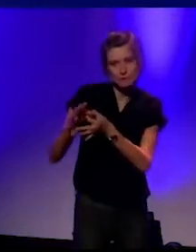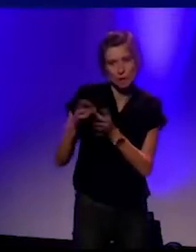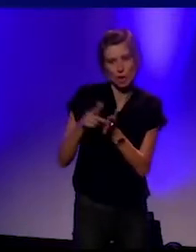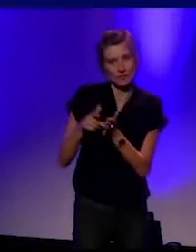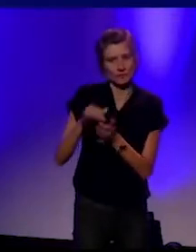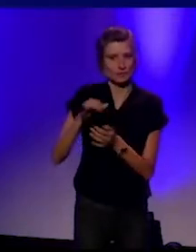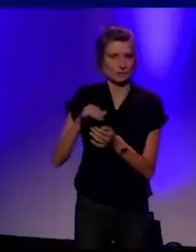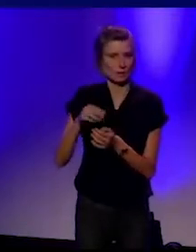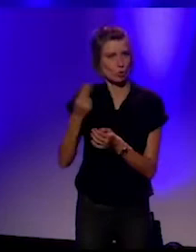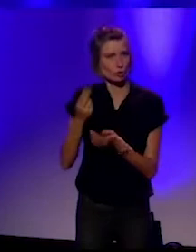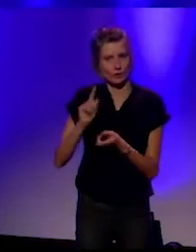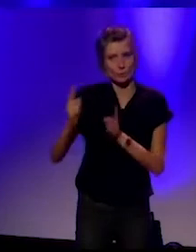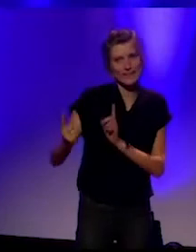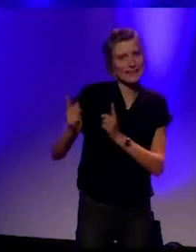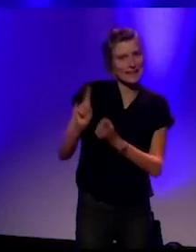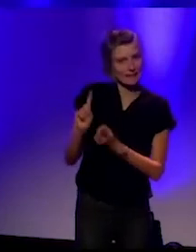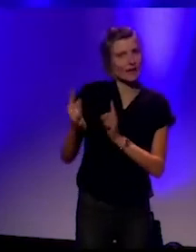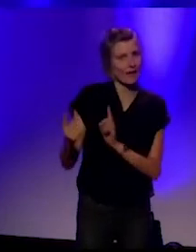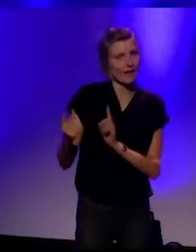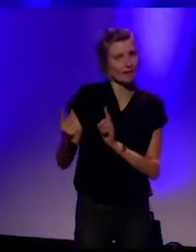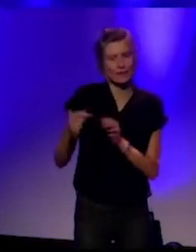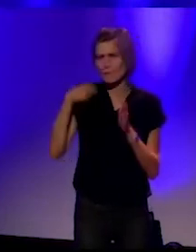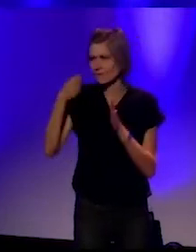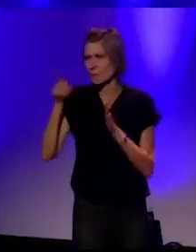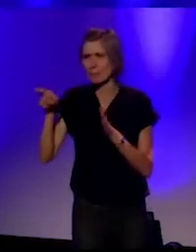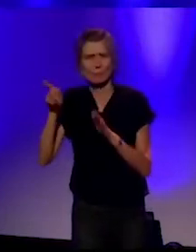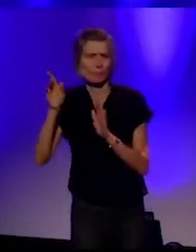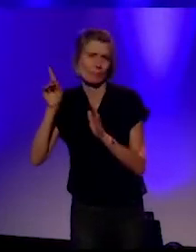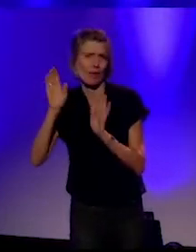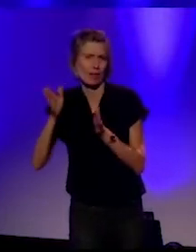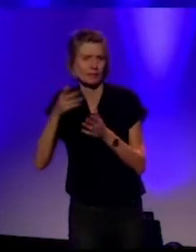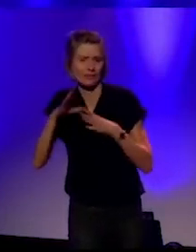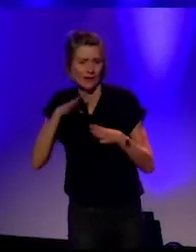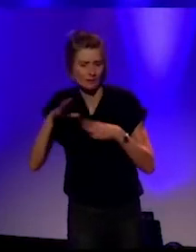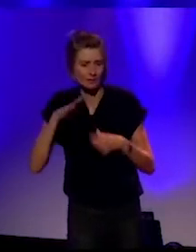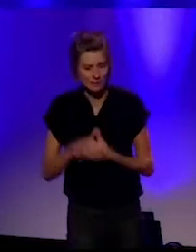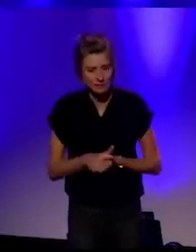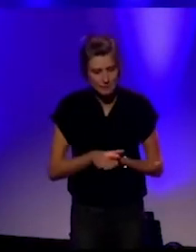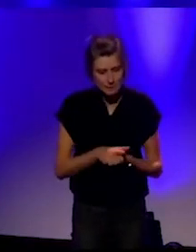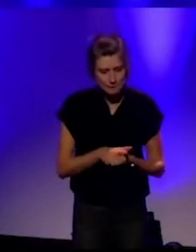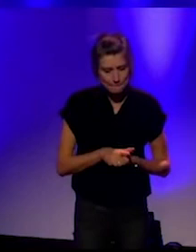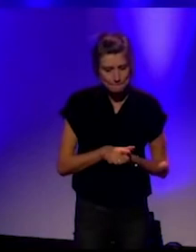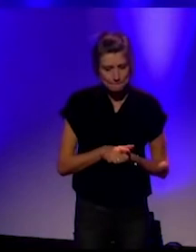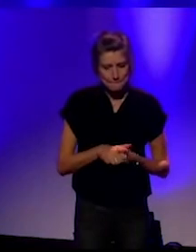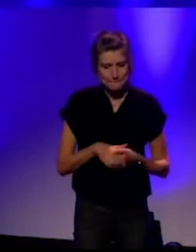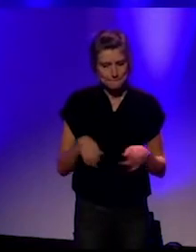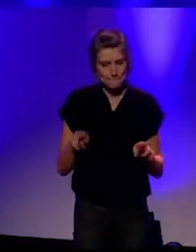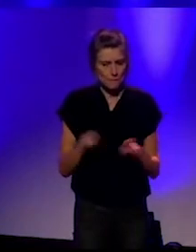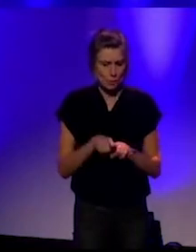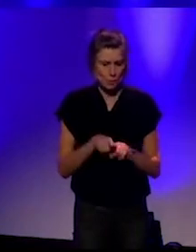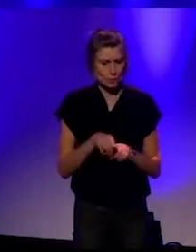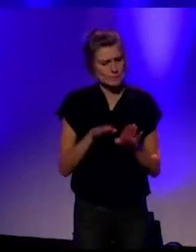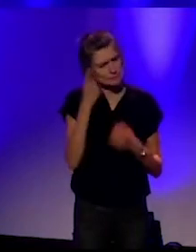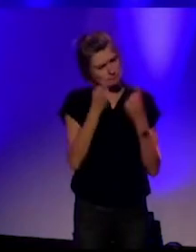terecht op verwees. En dan vraagt u zich misschien af, tot wat kan dit leiden op de wat langere termijn? Wel,